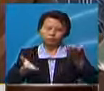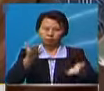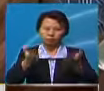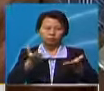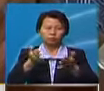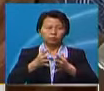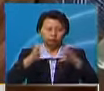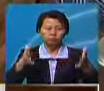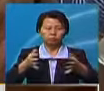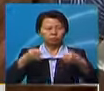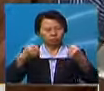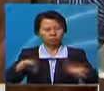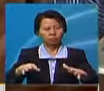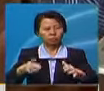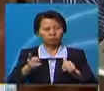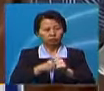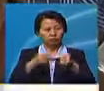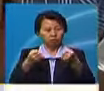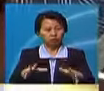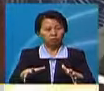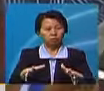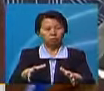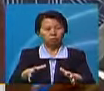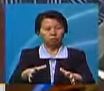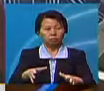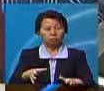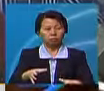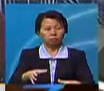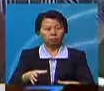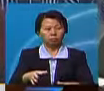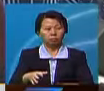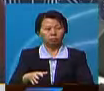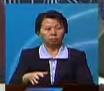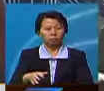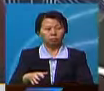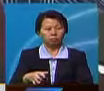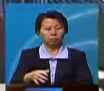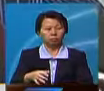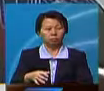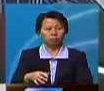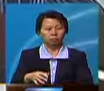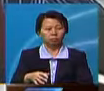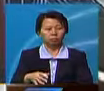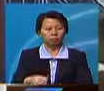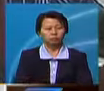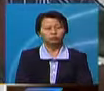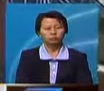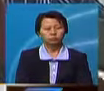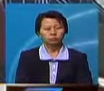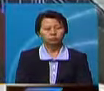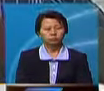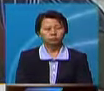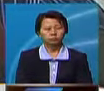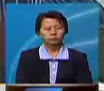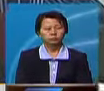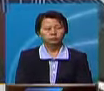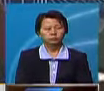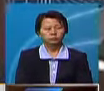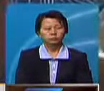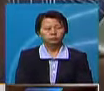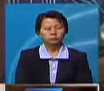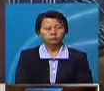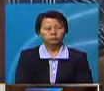besar memang saya. First, hello. You are gila kah sebelah? Itu